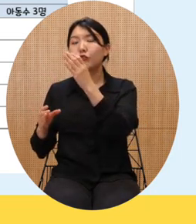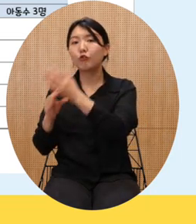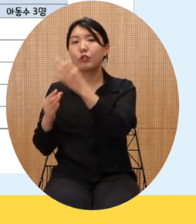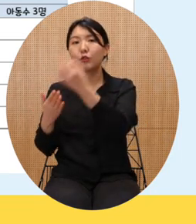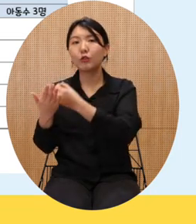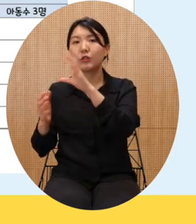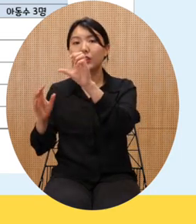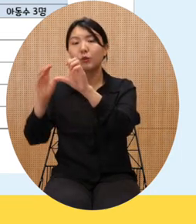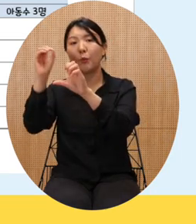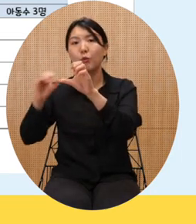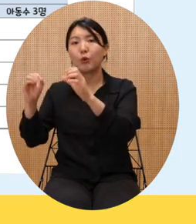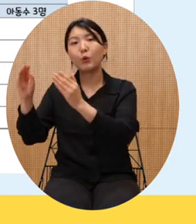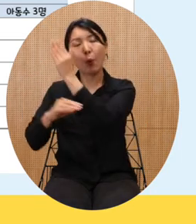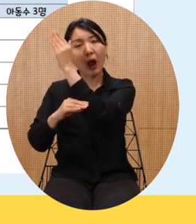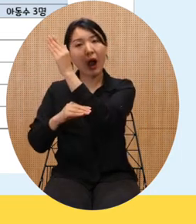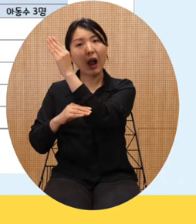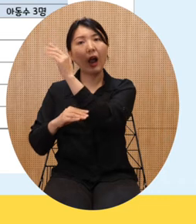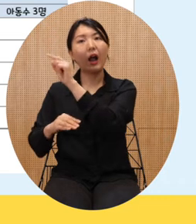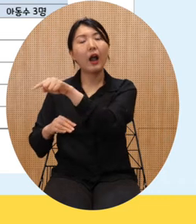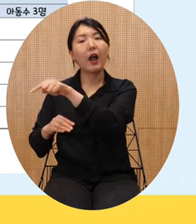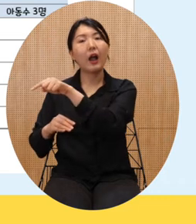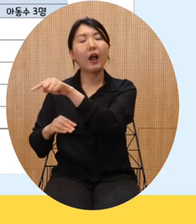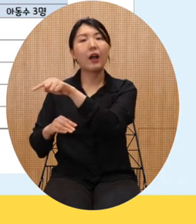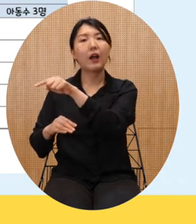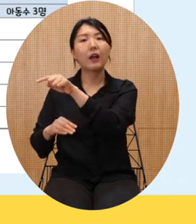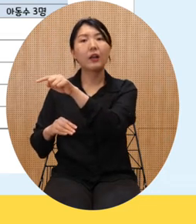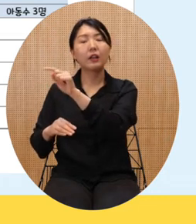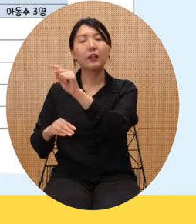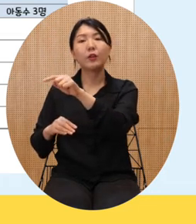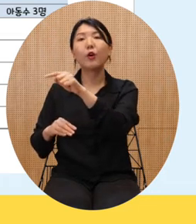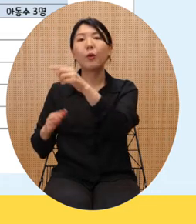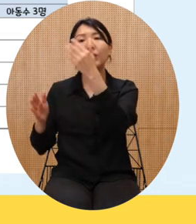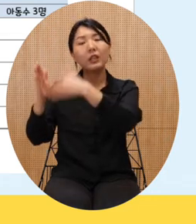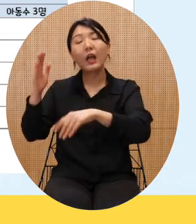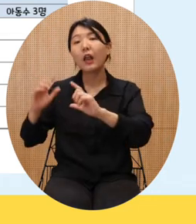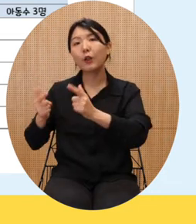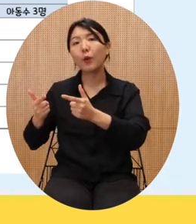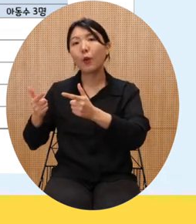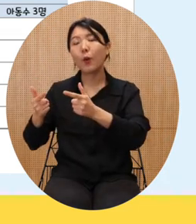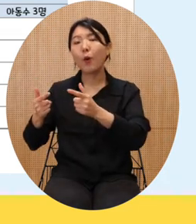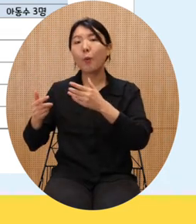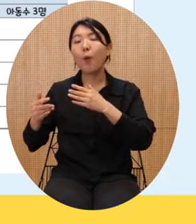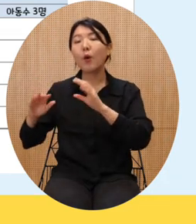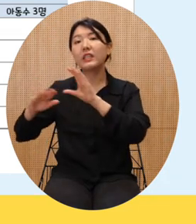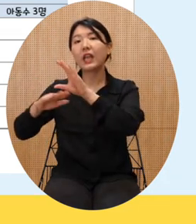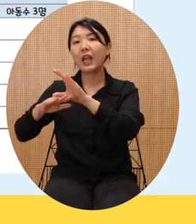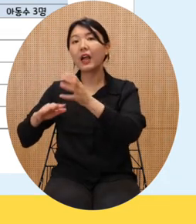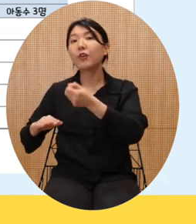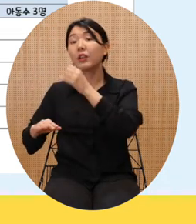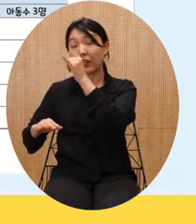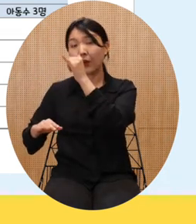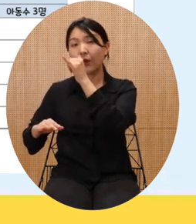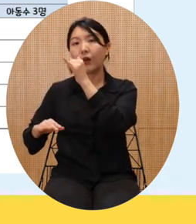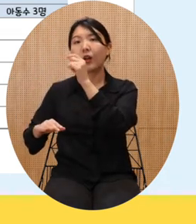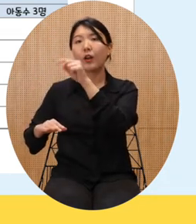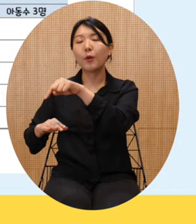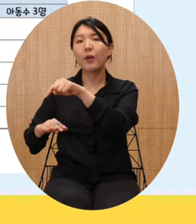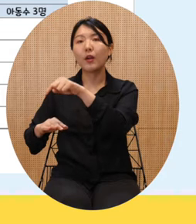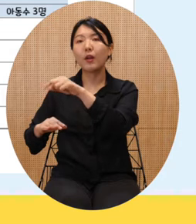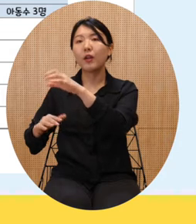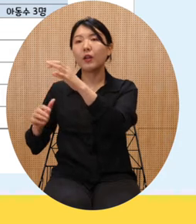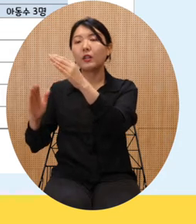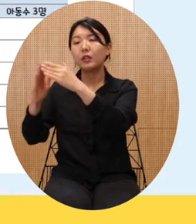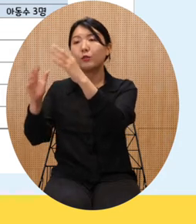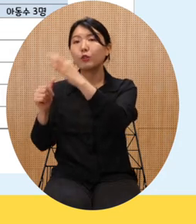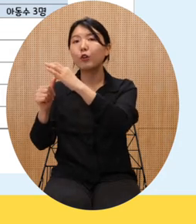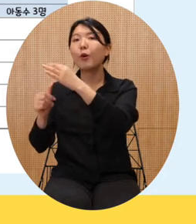중위소득의 45%가 넘거나 혹은 중위소득의 45%가 소득이 안 되는데도 뭐 자동차를 가지고 있다든가 뭐 이런